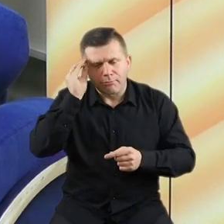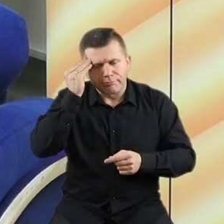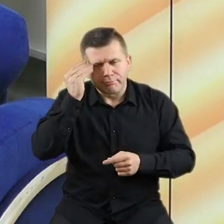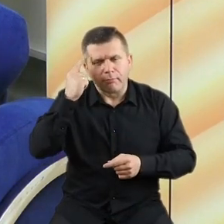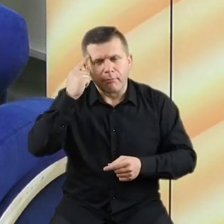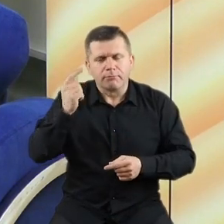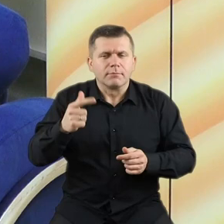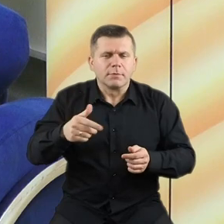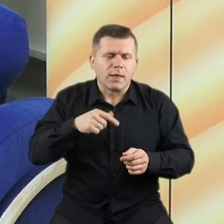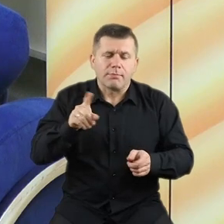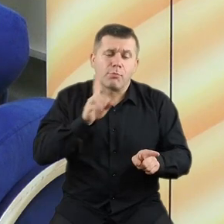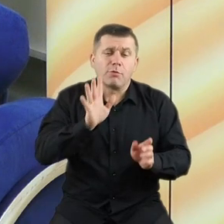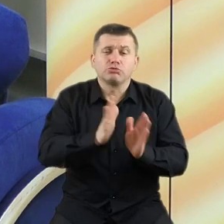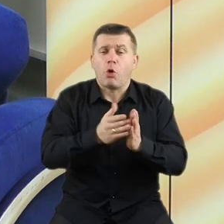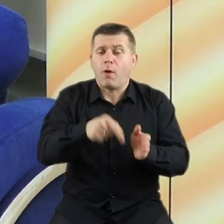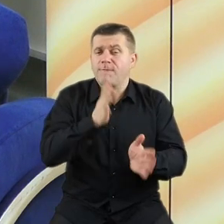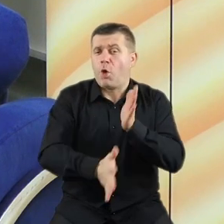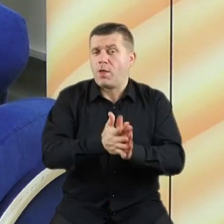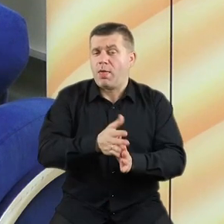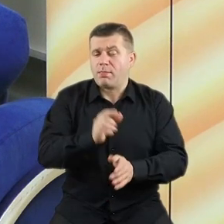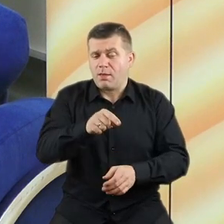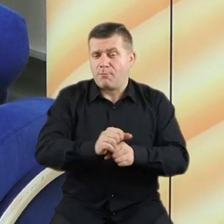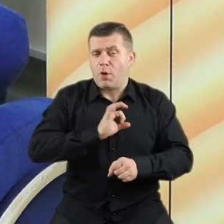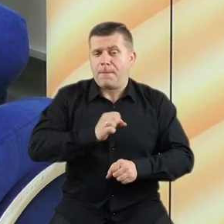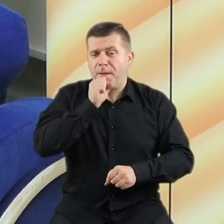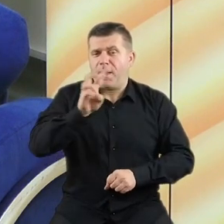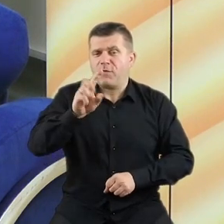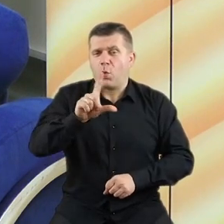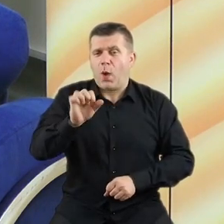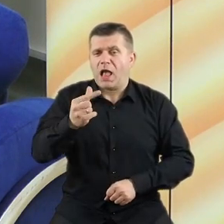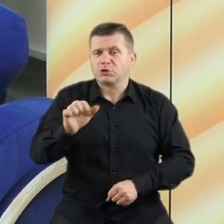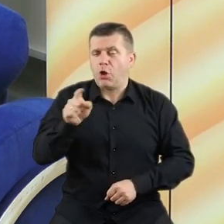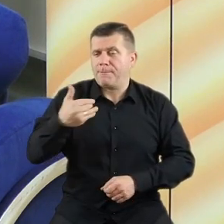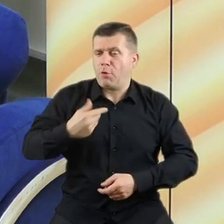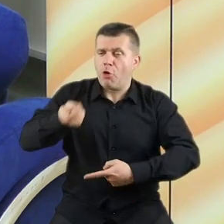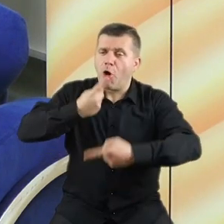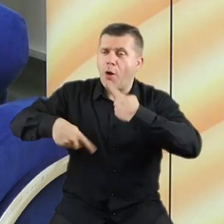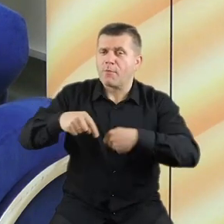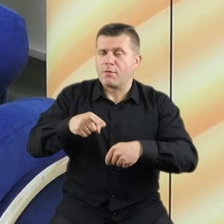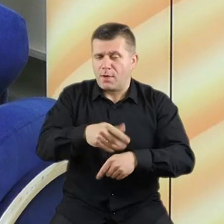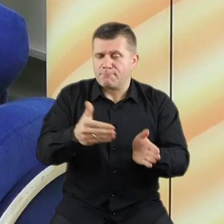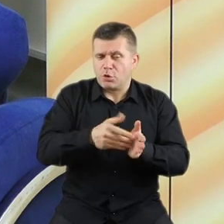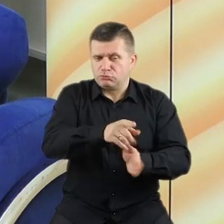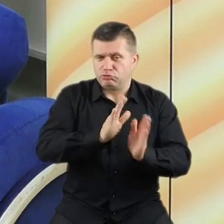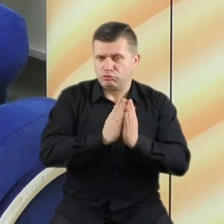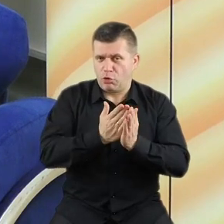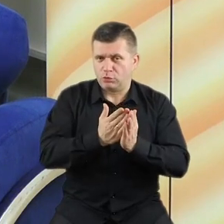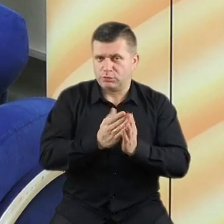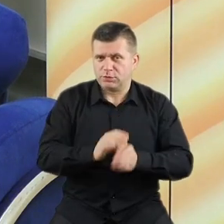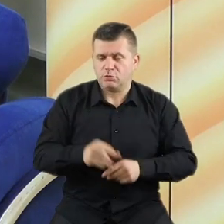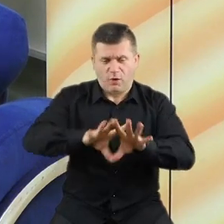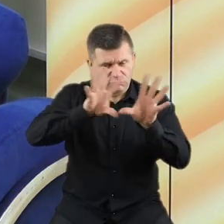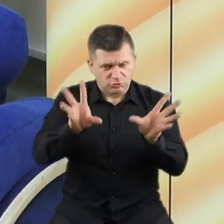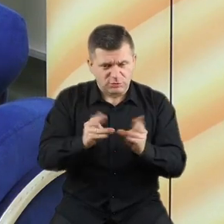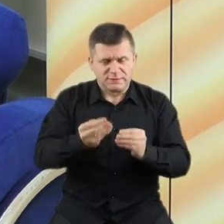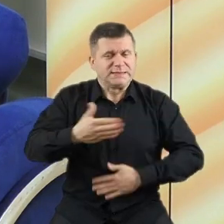tkwiło i tak jak na przykład w książce Wojenka występuje moja babcia Władzia, to co ona mi opowiadała już na potrzeby książki, to ja